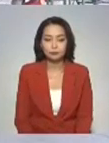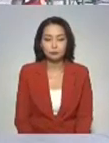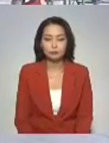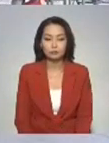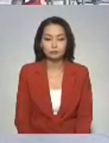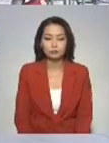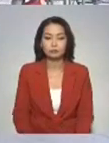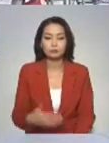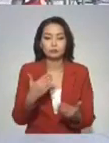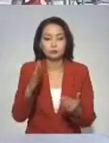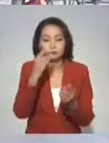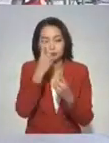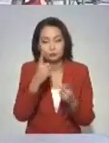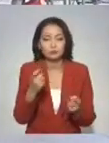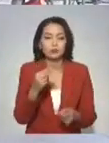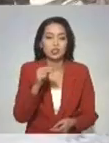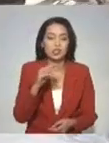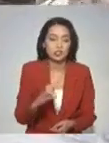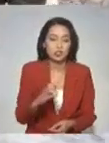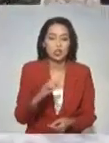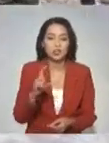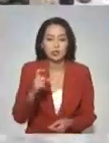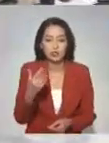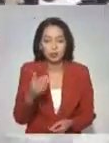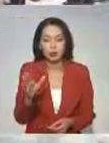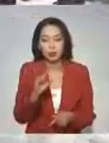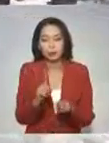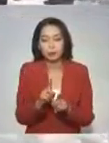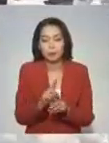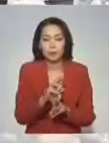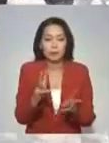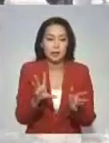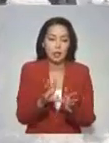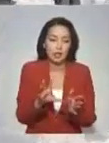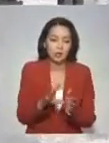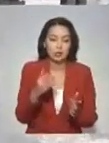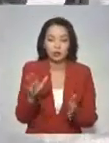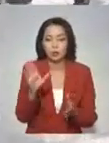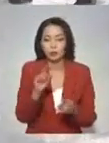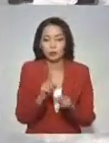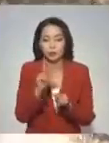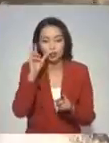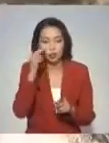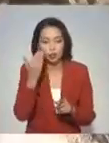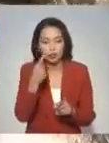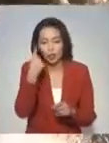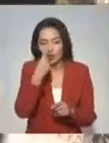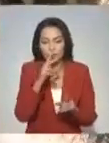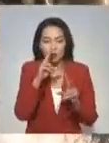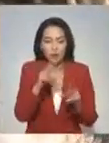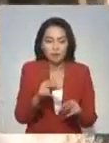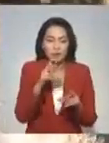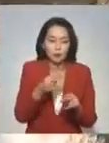С начала объявления режима ЧС в Экибастузе чиновники и энергетики не укладываются в сроки своих же дедлайнов. Обещали